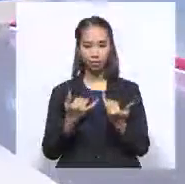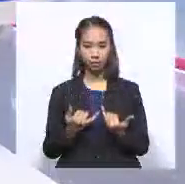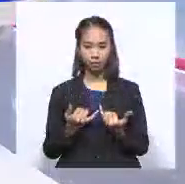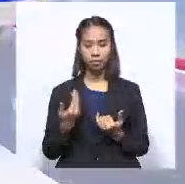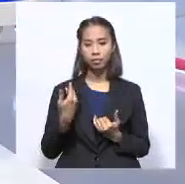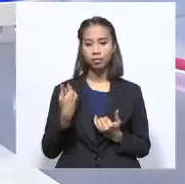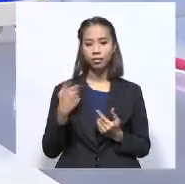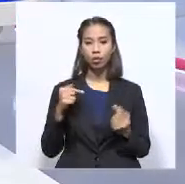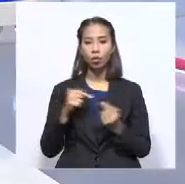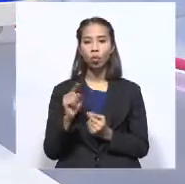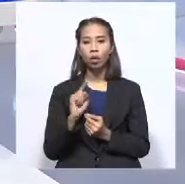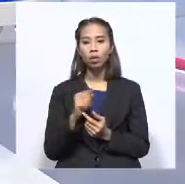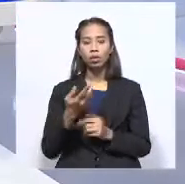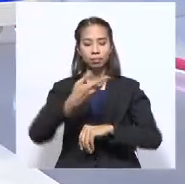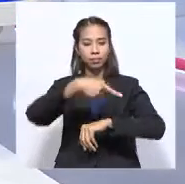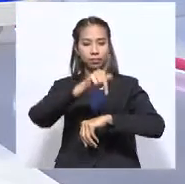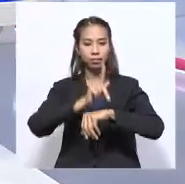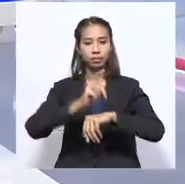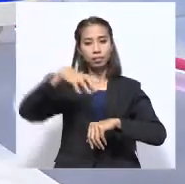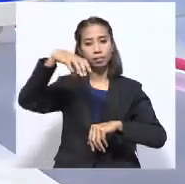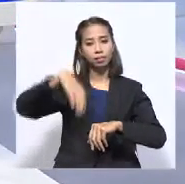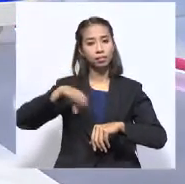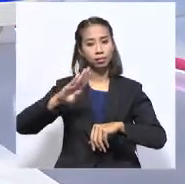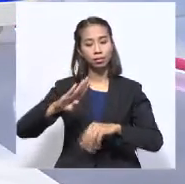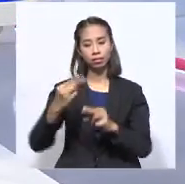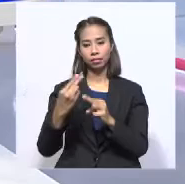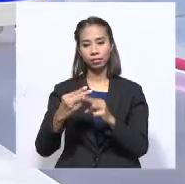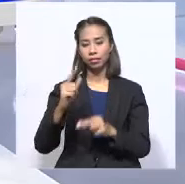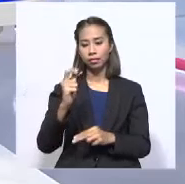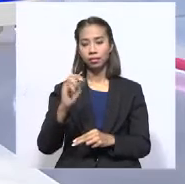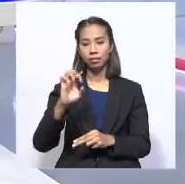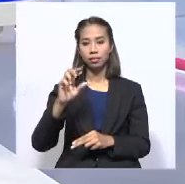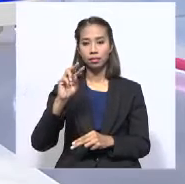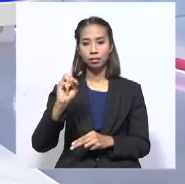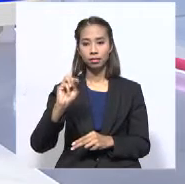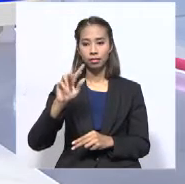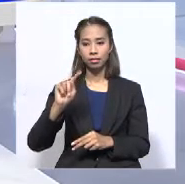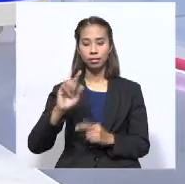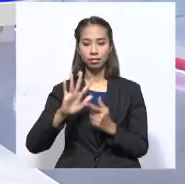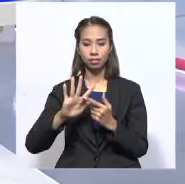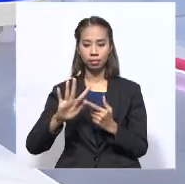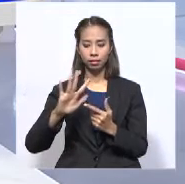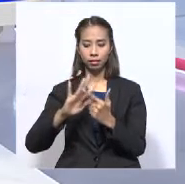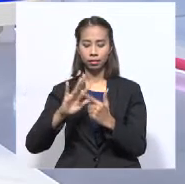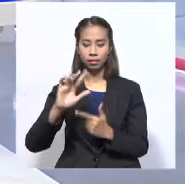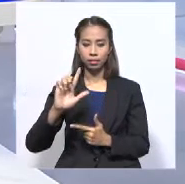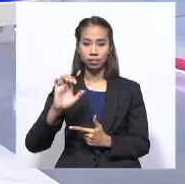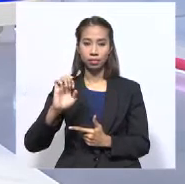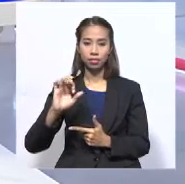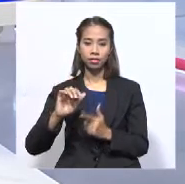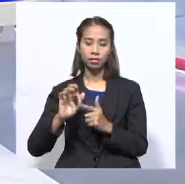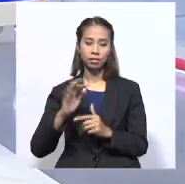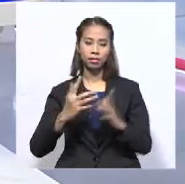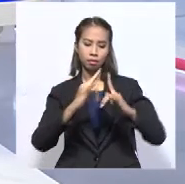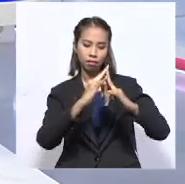ความคืบหน้าคดีนายเปรมชัยกรรณสูตรประธานบริหารและกรรมการบริษัทอิตาเลียนไทยเดเวลลอปเมนต์กับพวกเข้าไปตั้งแคมป์กลางป่าทุ่ง